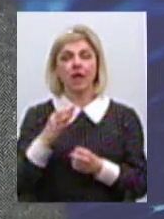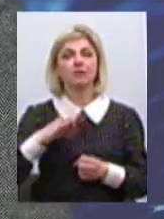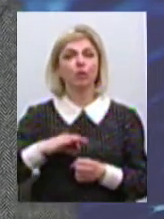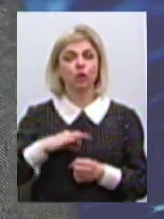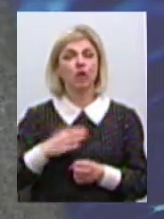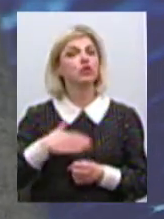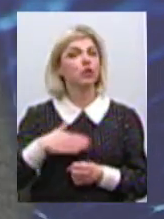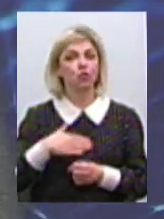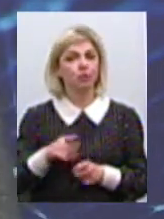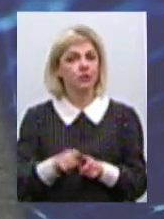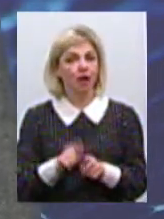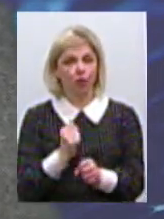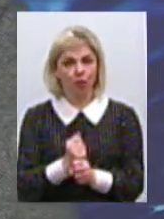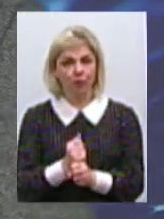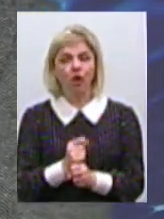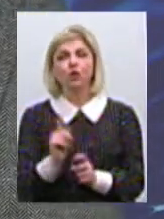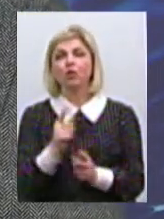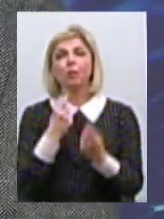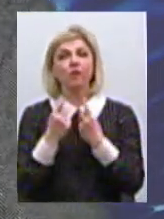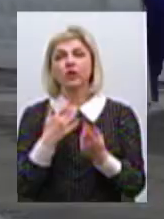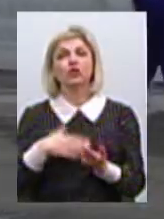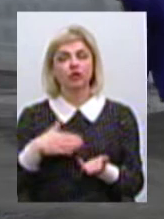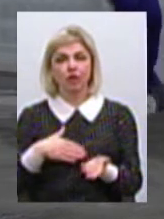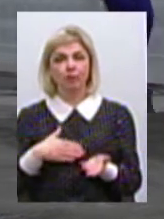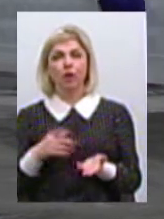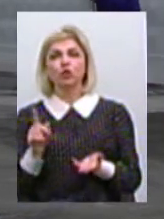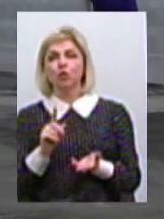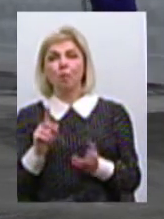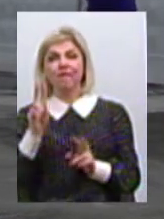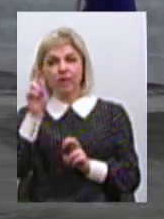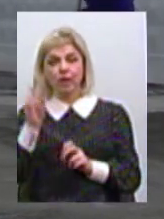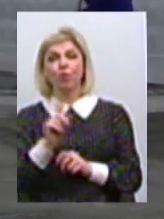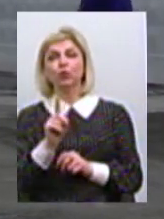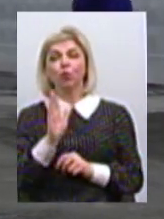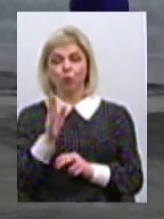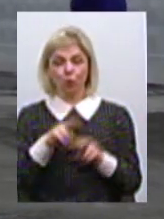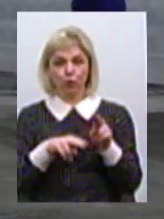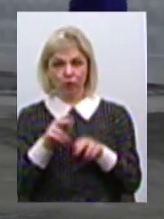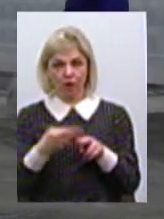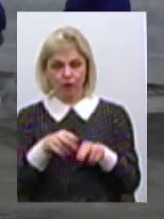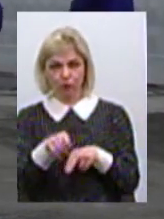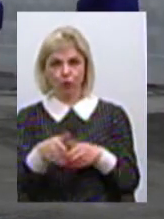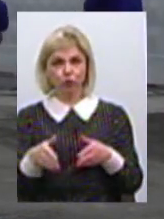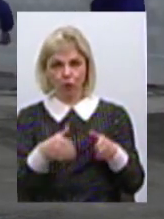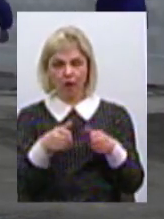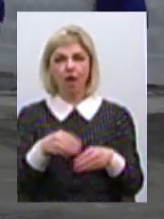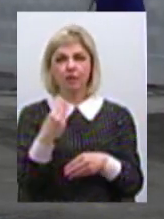це робимо? Для чого ми ведемо такі перемовини? Для того, щоб підрядник, який будував цю дорогу, 10 років гарантії, щоб він не